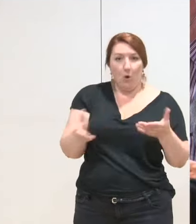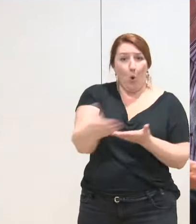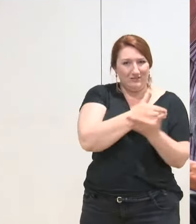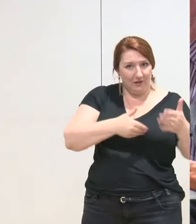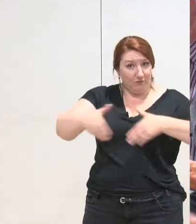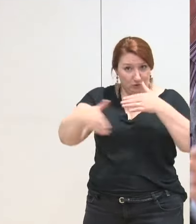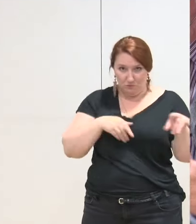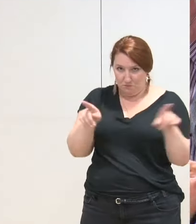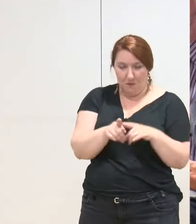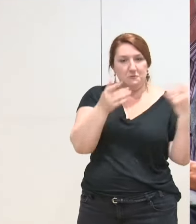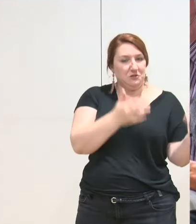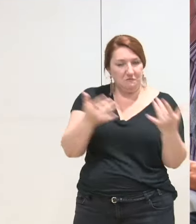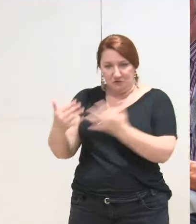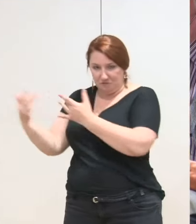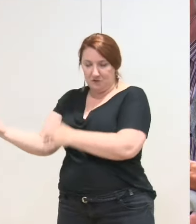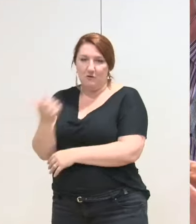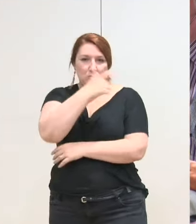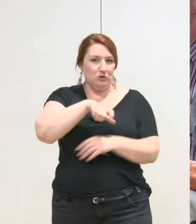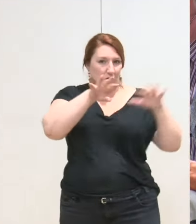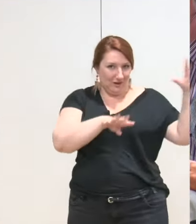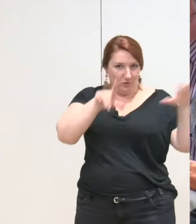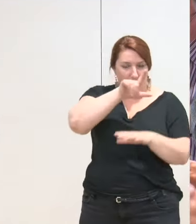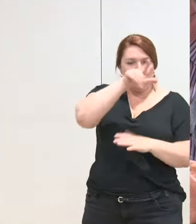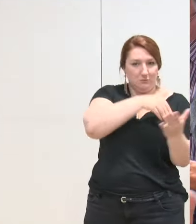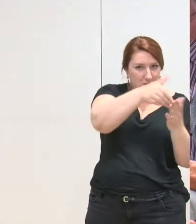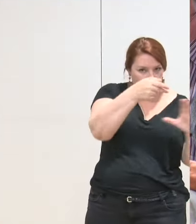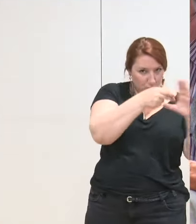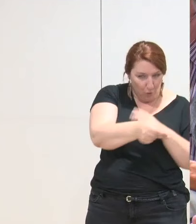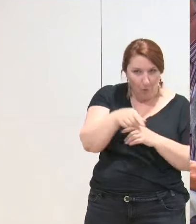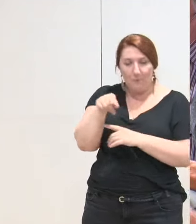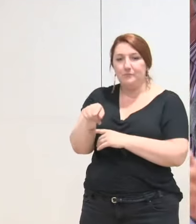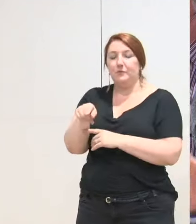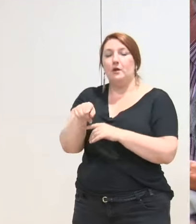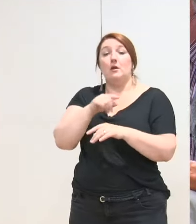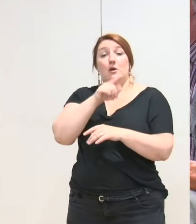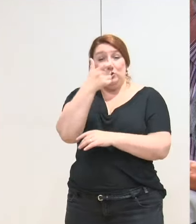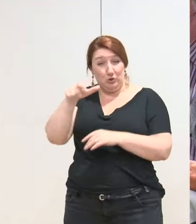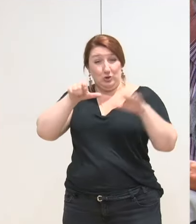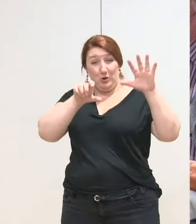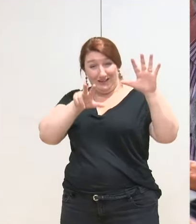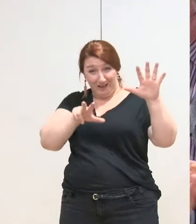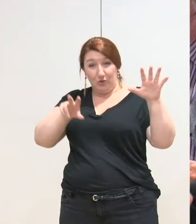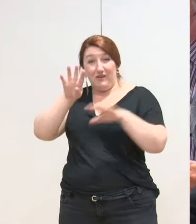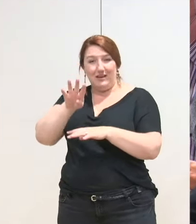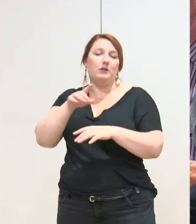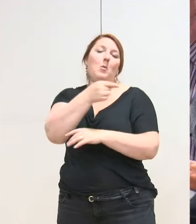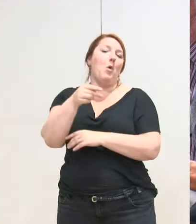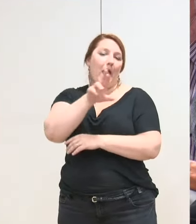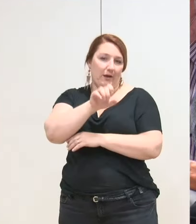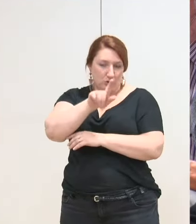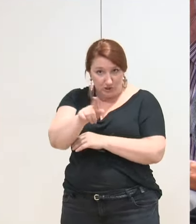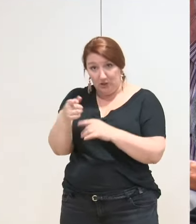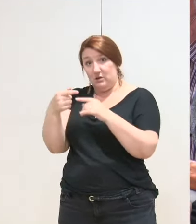les chiffres se suivent 291 millions d'euros dans la M14 284 après déduction de RG et on retrouve